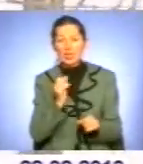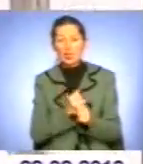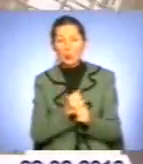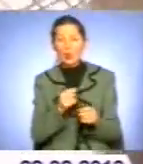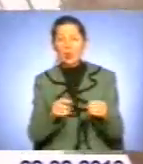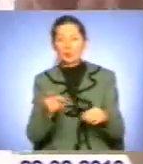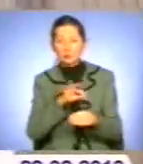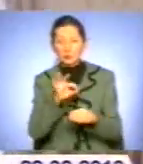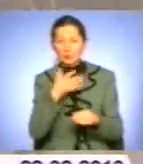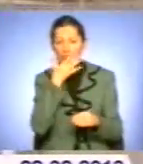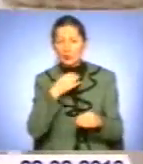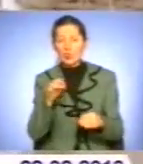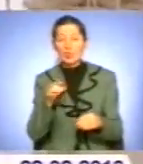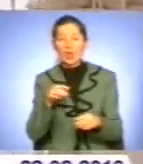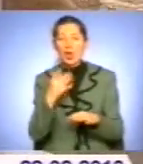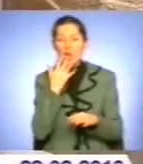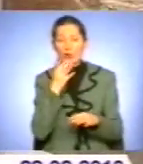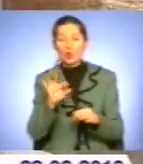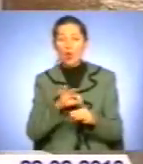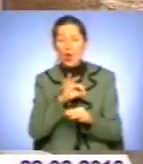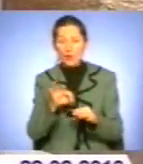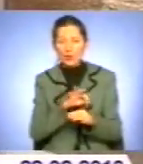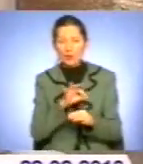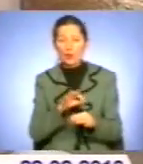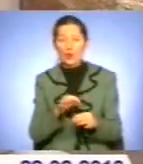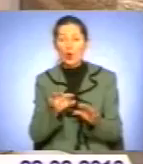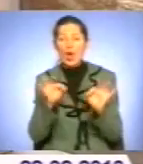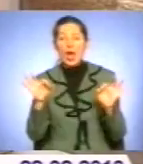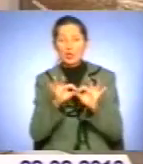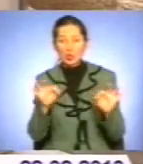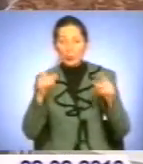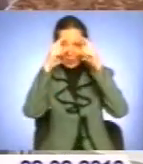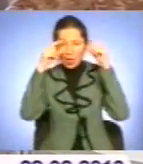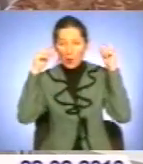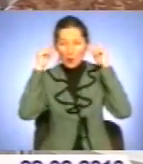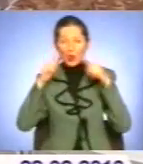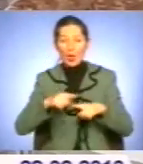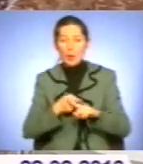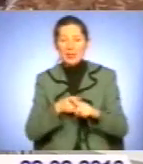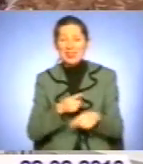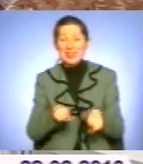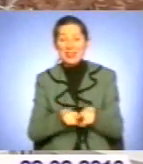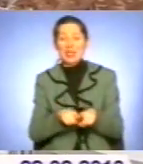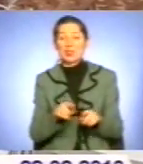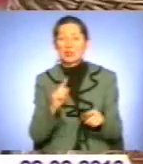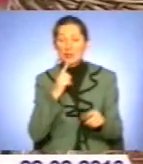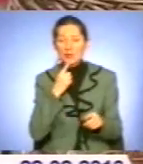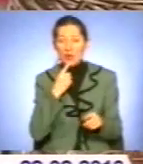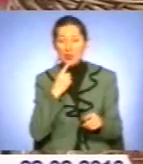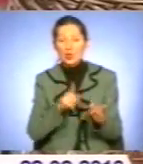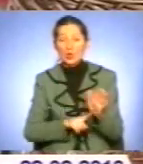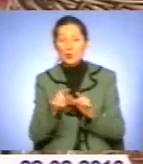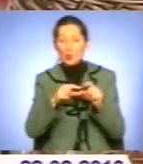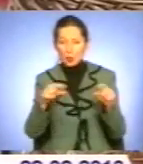вишивкою, виробами з дерева, кераміки. Солом'яні брелі, виявляється, плести не так уже й складно. Спочатку смужки, потім вони кріпляться між собою по